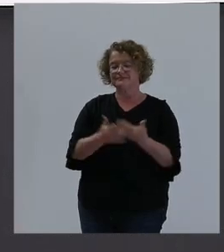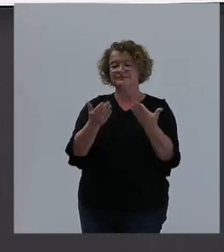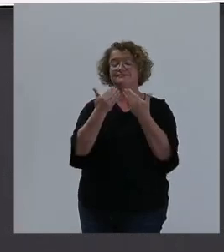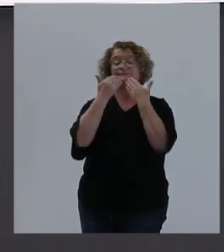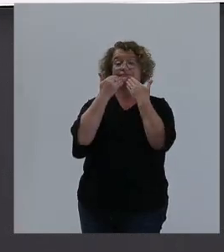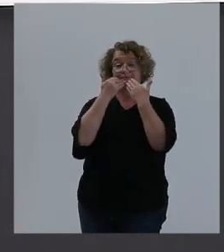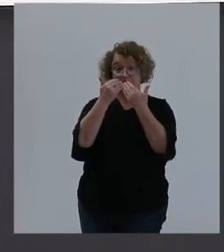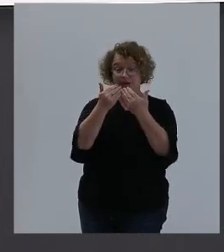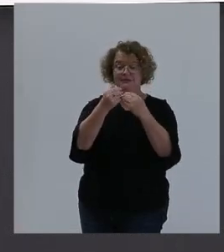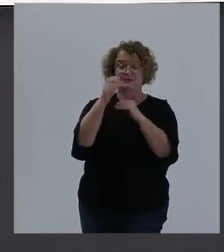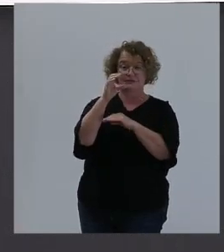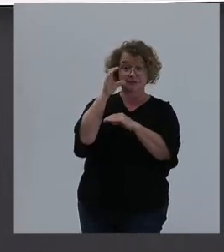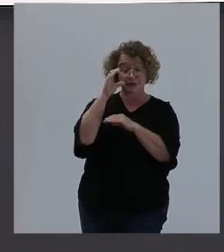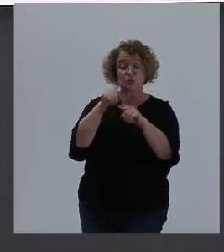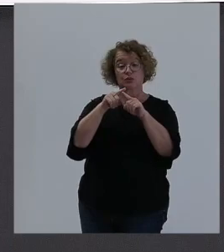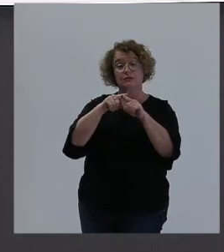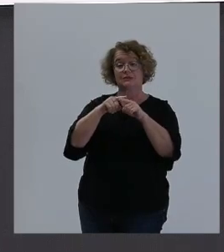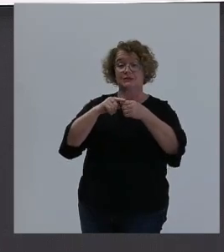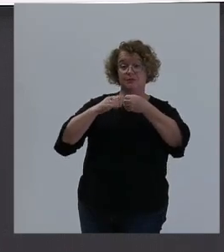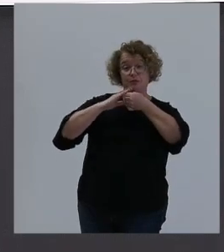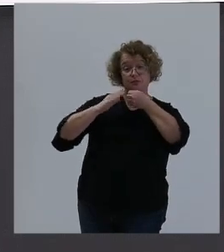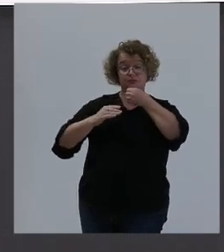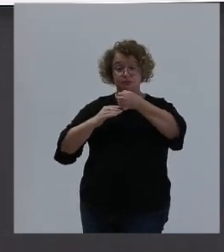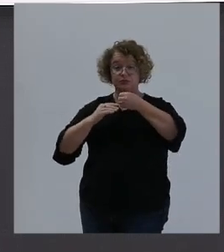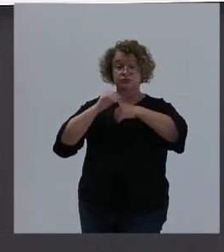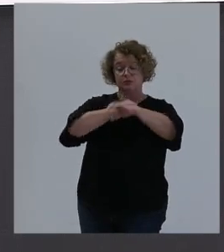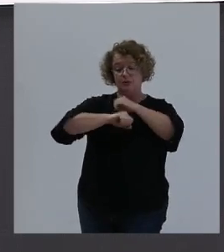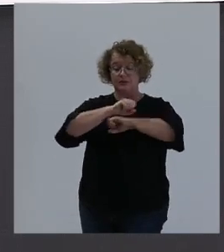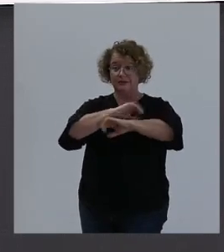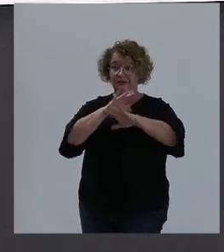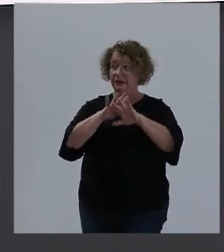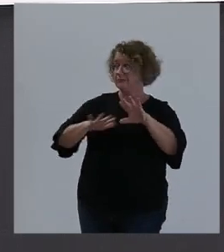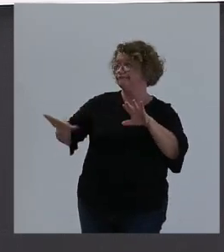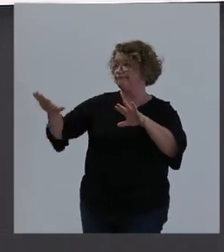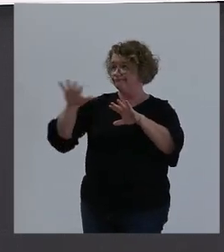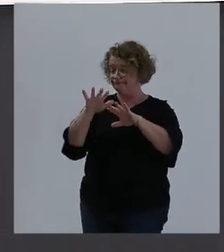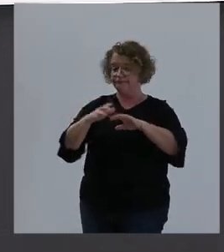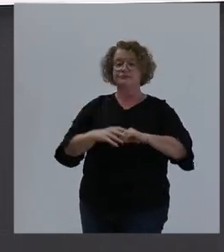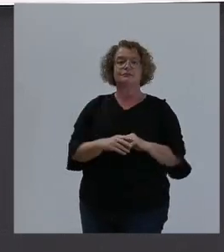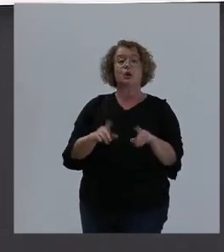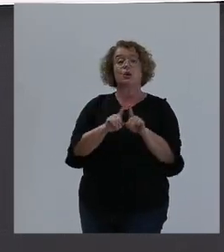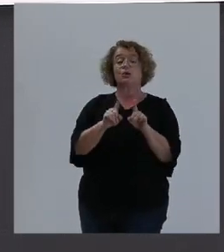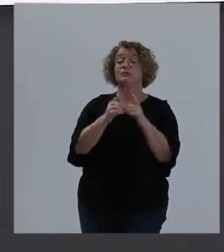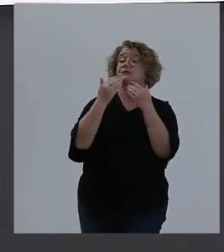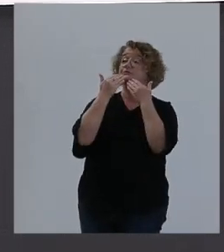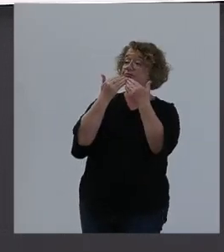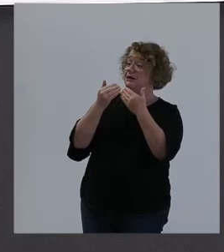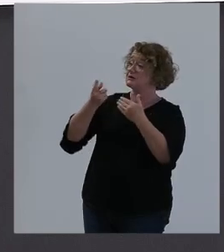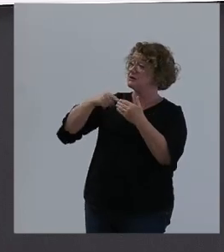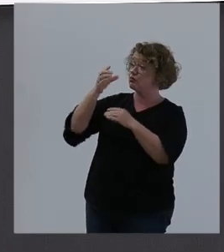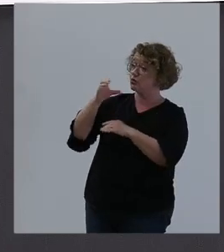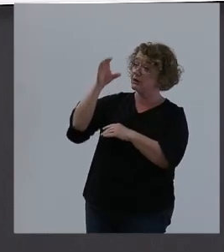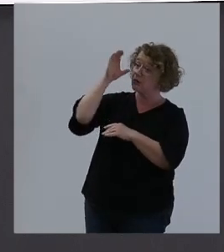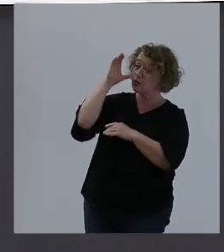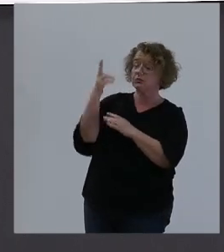Merci évidemment aux équipes qui ont organisé le débat pour qu'il se tienne dans des très bonnes conditions. Et puis, merci à vous pour la qualité de votre